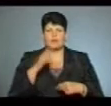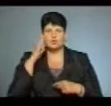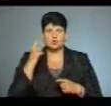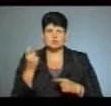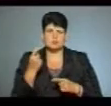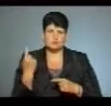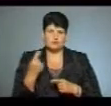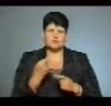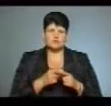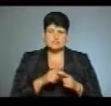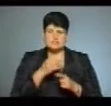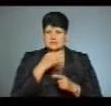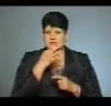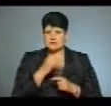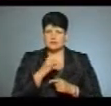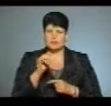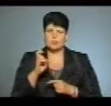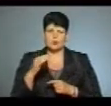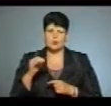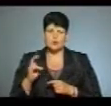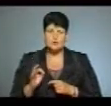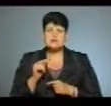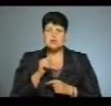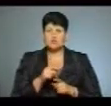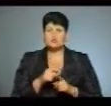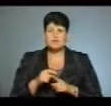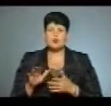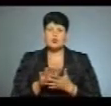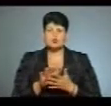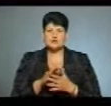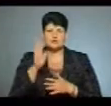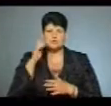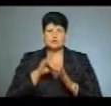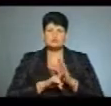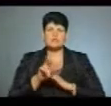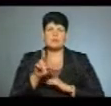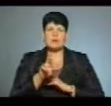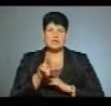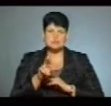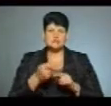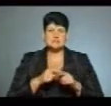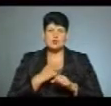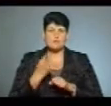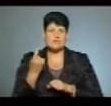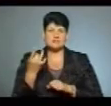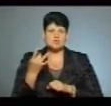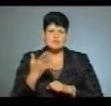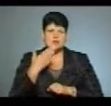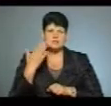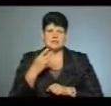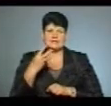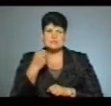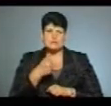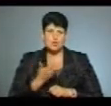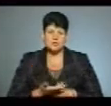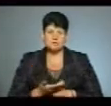повідомив завідувач парку Топільче Юрій Бойко. За його словами, очистку води в парку розпочали в п'ятницю. Це роблять вперше за останні 30